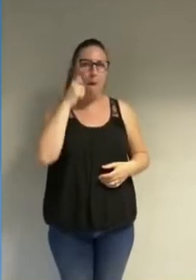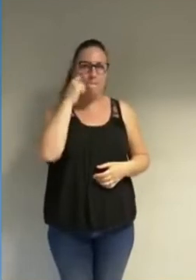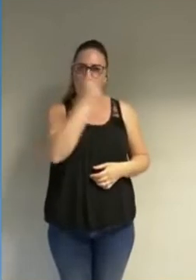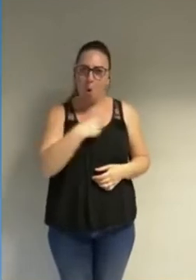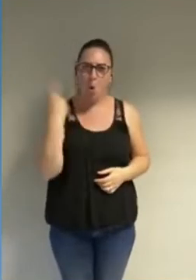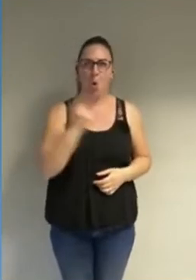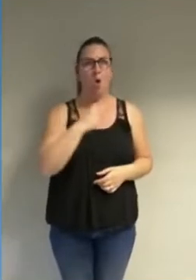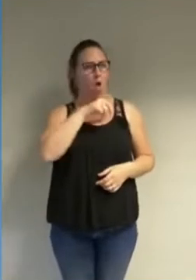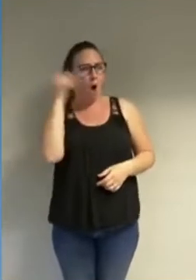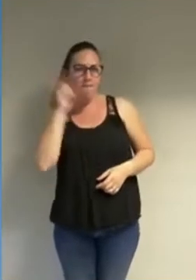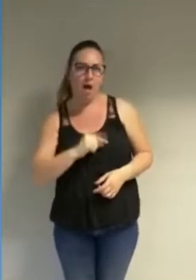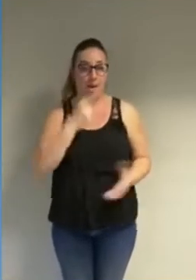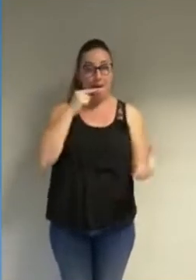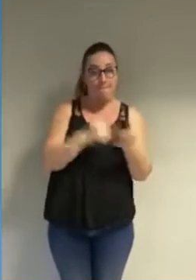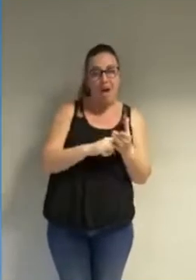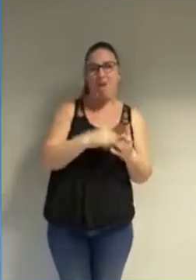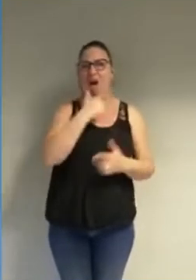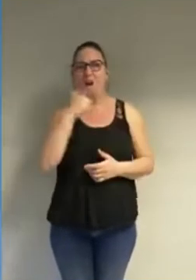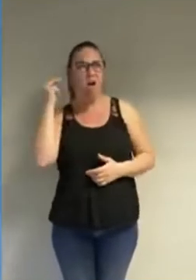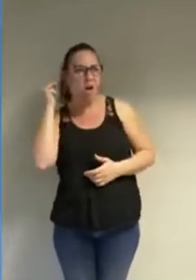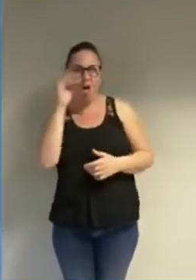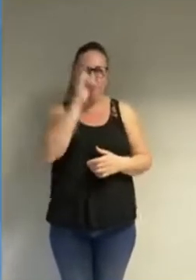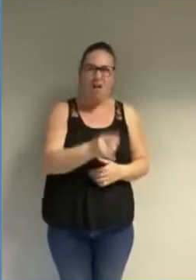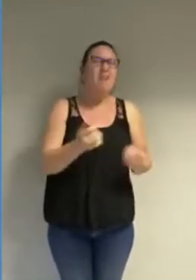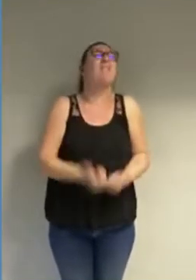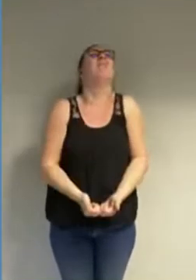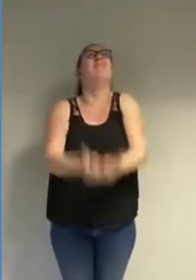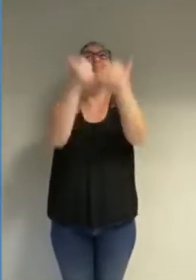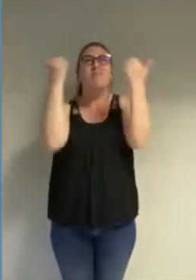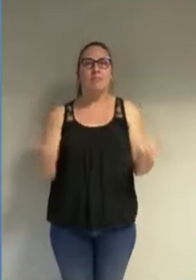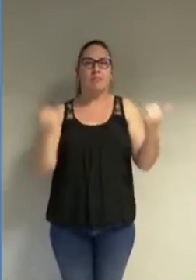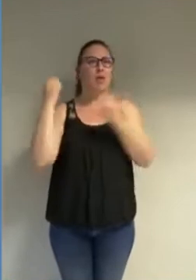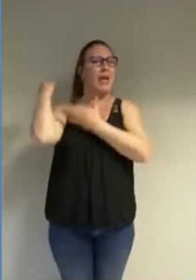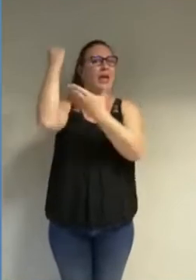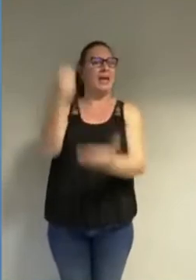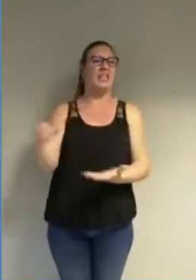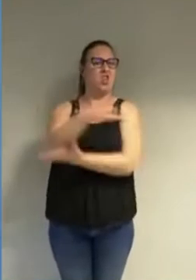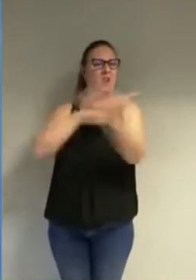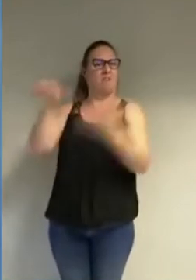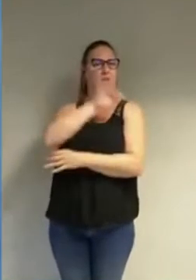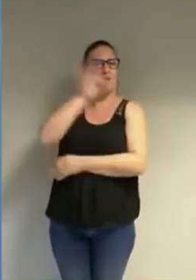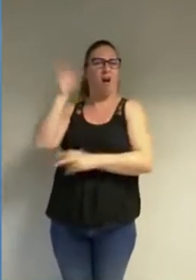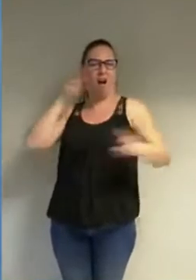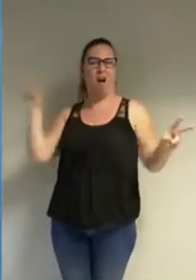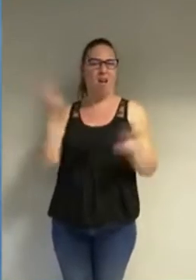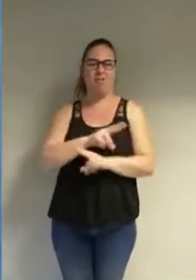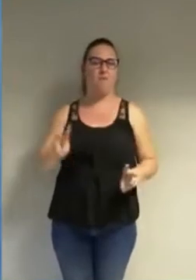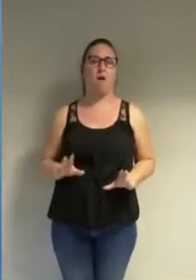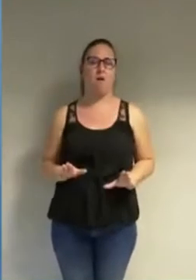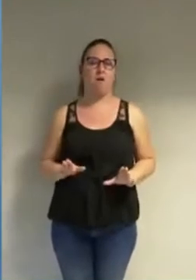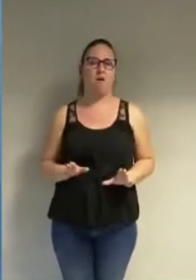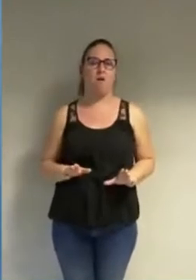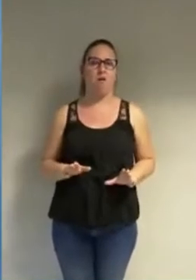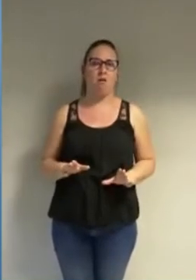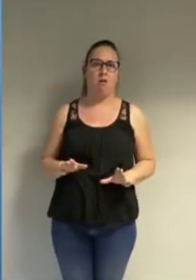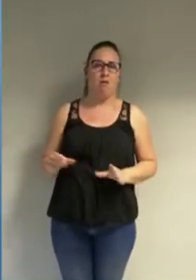genre, sur sa préférence sexuelle. L'opposé, mais l'opposé total de l'héritage de la Révolution française, qui a pour objet, pour